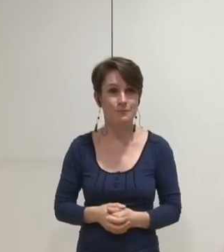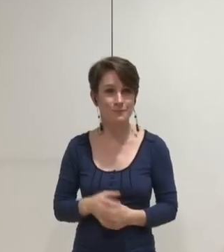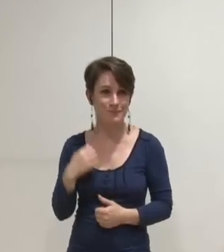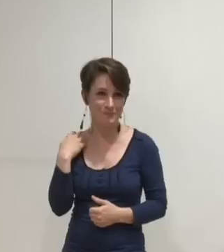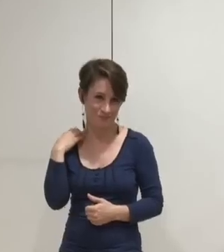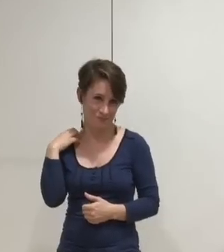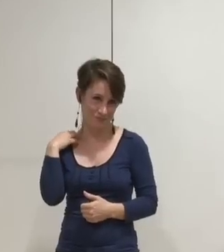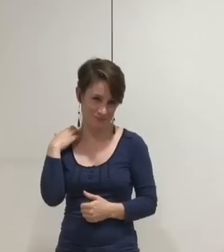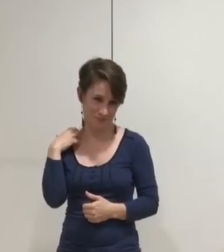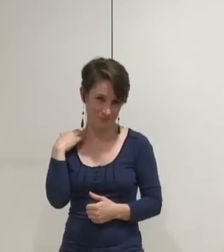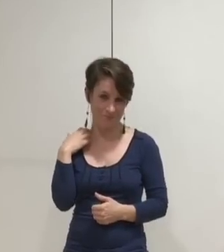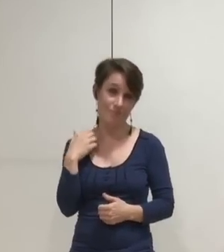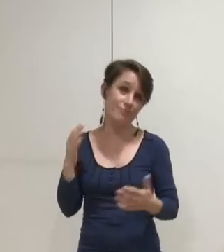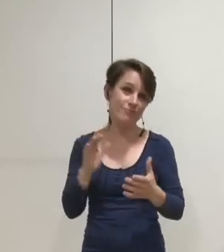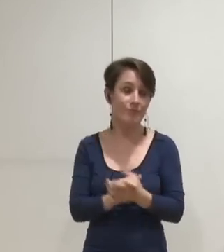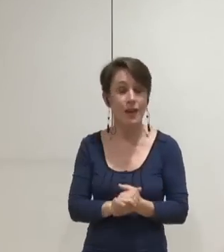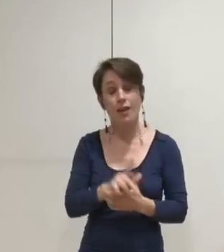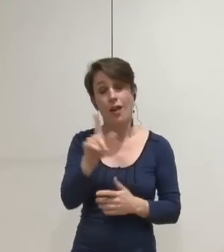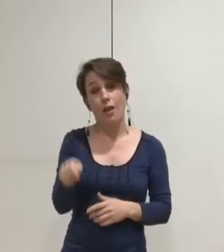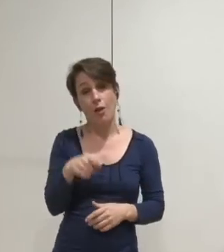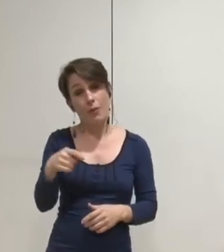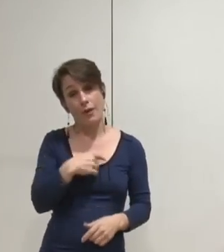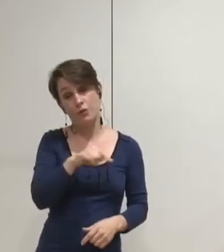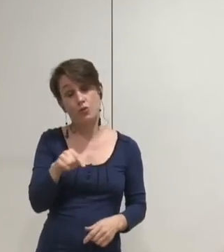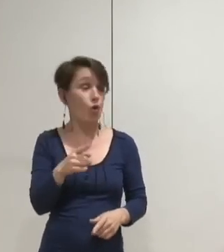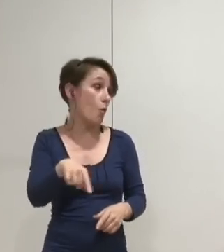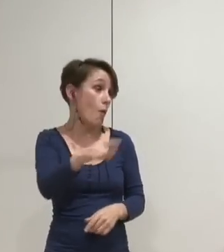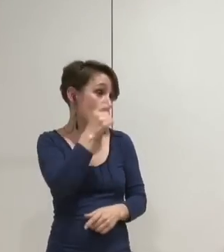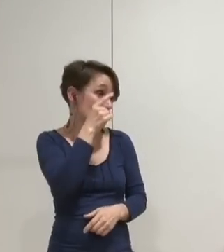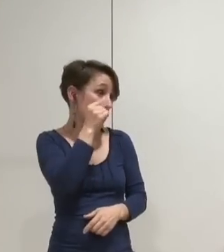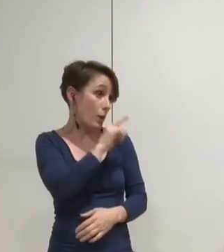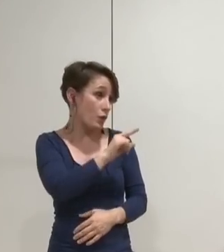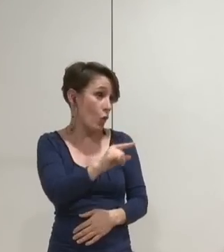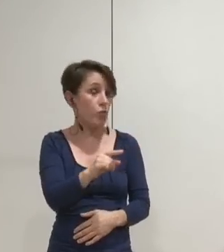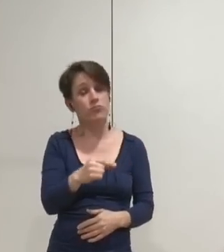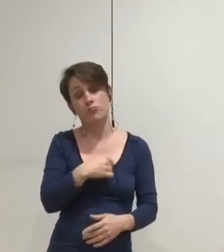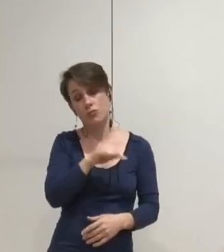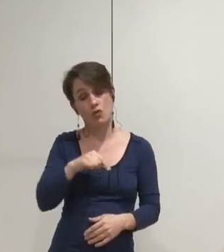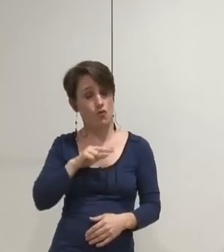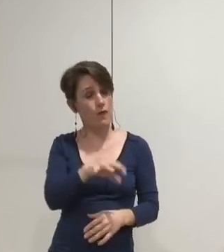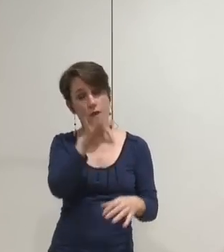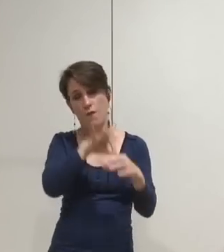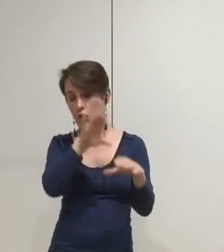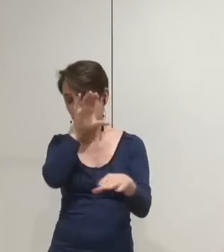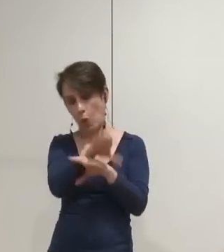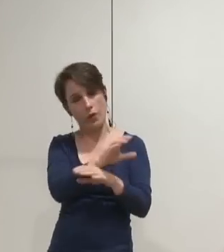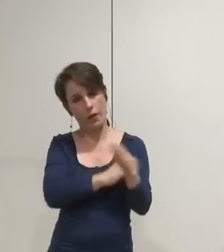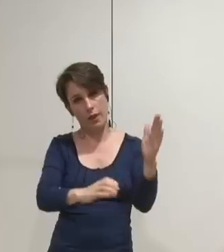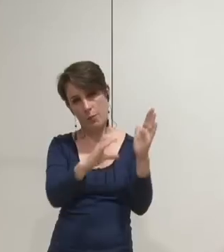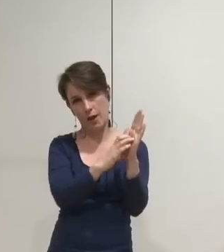oui sans surprise nous nous opposerons au vote de cette